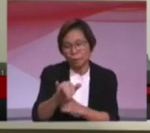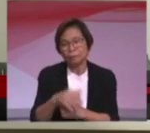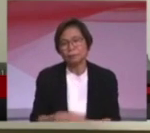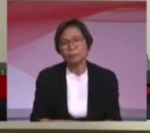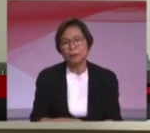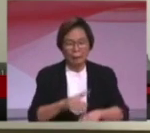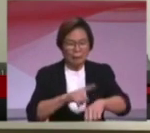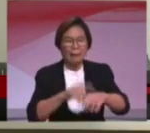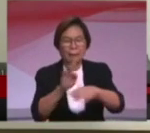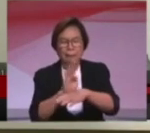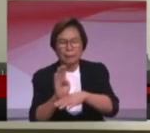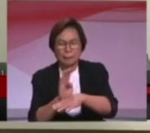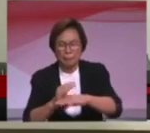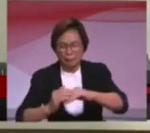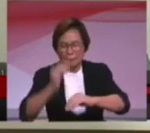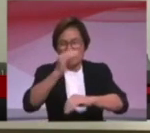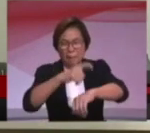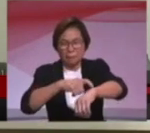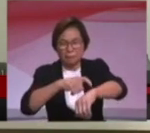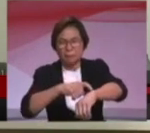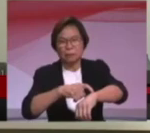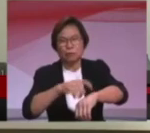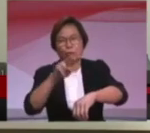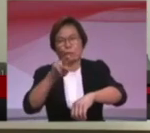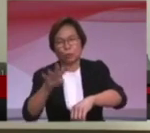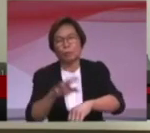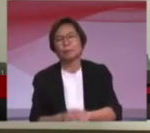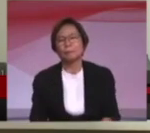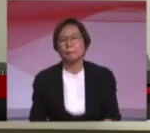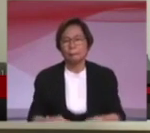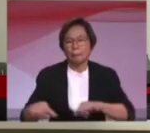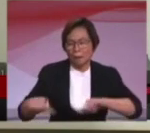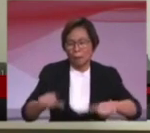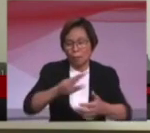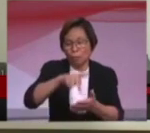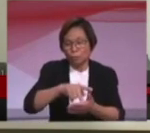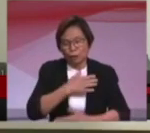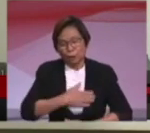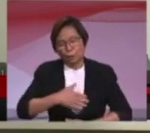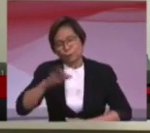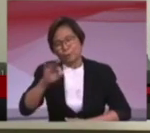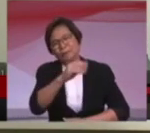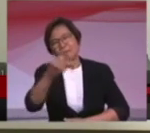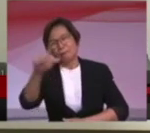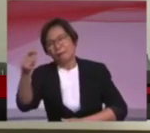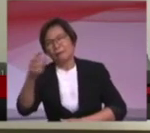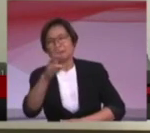beroperasi lebih masa tanpa kebenaran sebanyak 24, aktiviti pusat hiburan 9 dan lain-lain